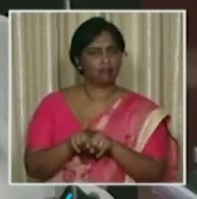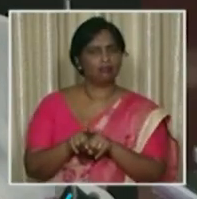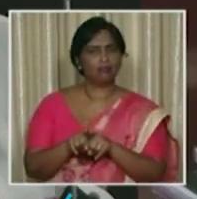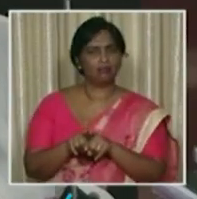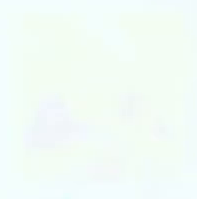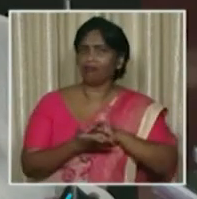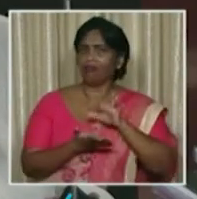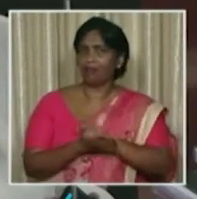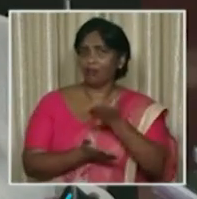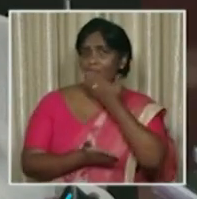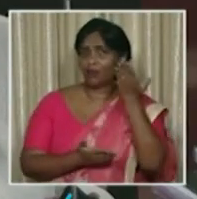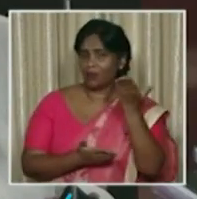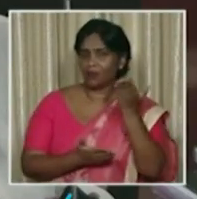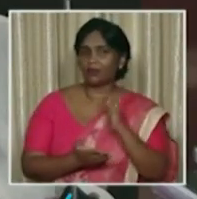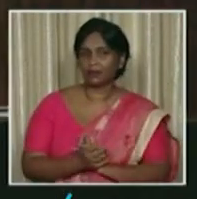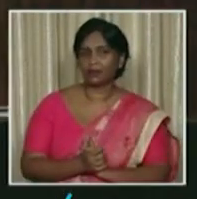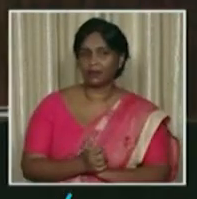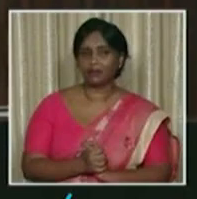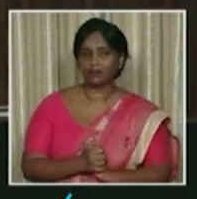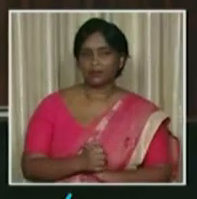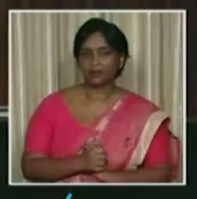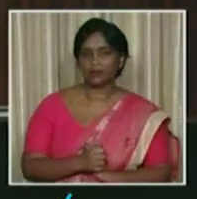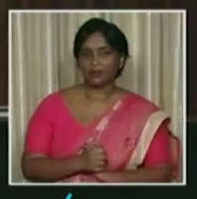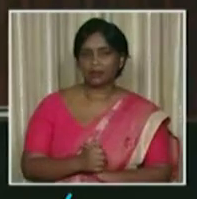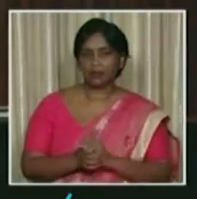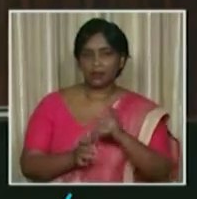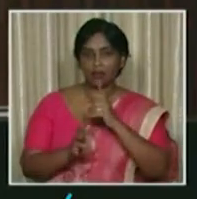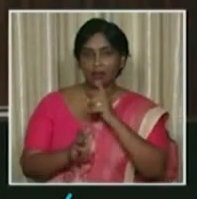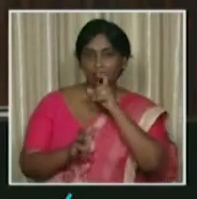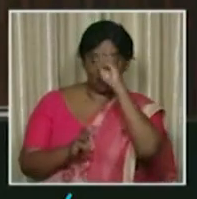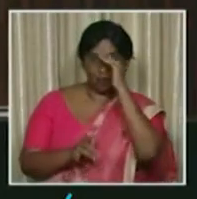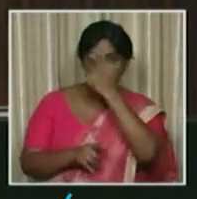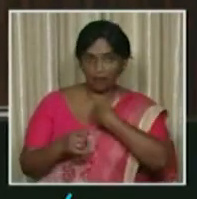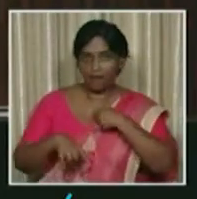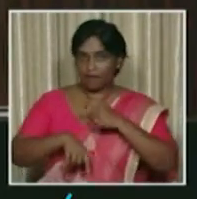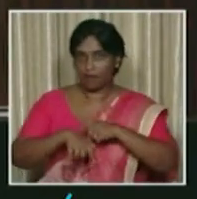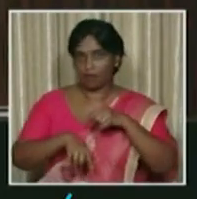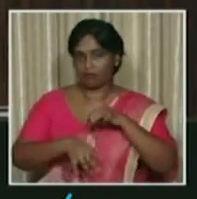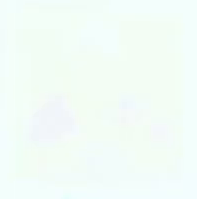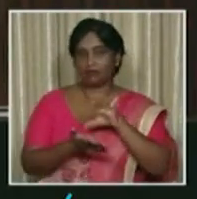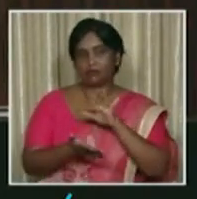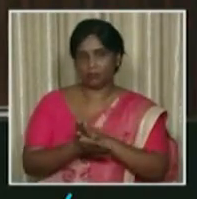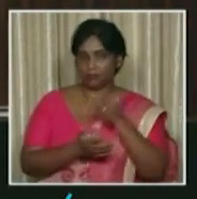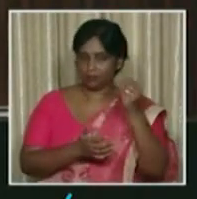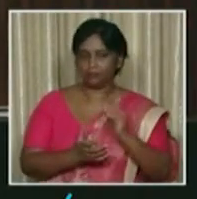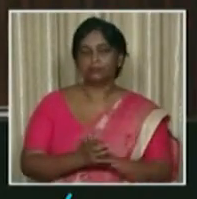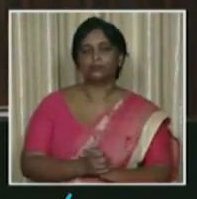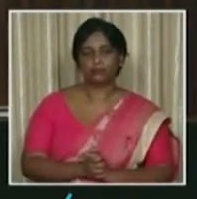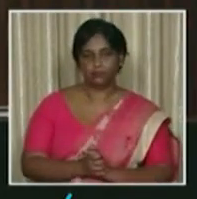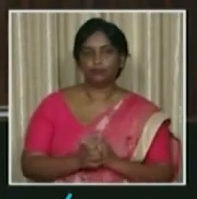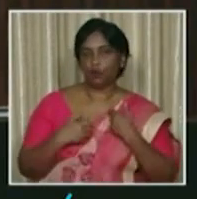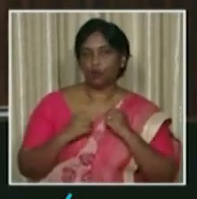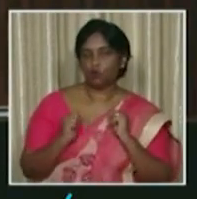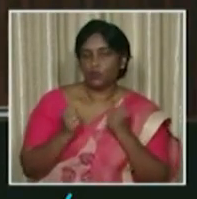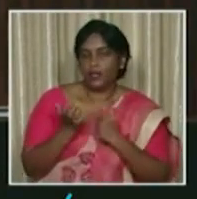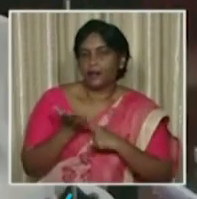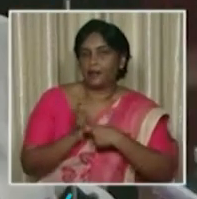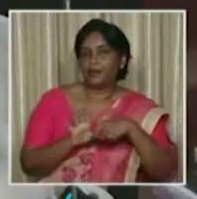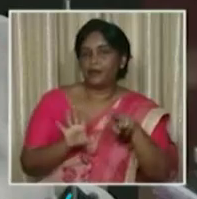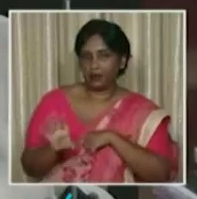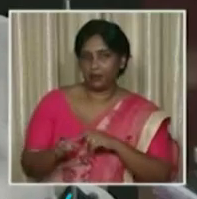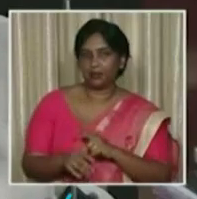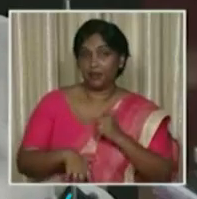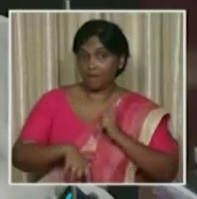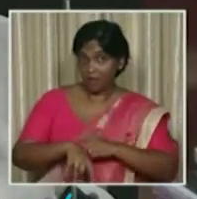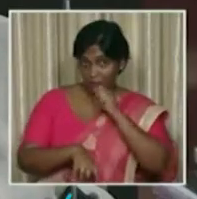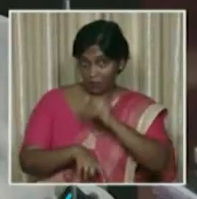මේකෙන් තීන්දුවක් ගන්න ඕන. මම ඒක තමයි කතා කරේ. මෙතුමා ආපුවාම කතා කරලා වෙලාවක් වෙන් කරලා දෙන්න කියලා. වෙලාව කරන් දෙනවා. කරන් දෙන්න තමයි උත්සාහ කරන්නේ. අනිවාර්යයෙන්ම වෙලාව